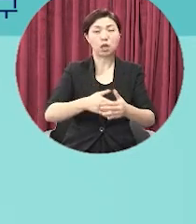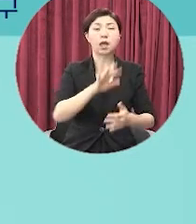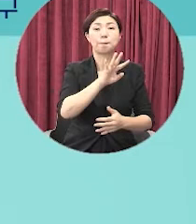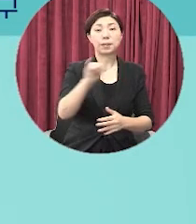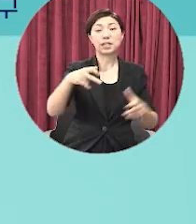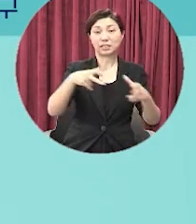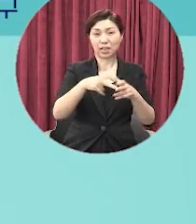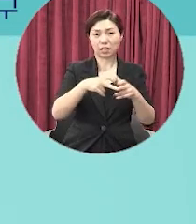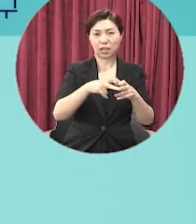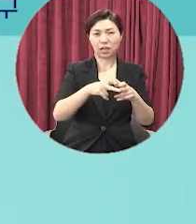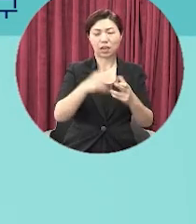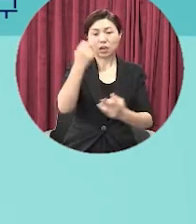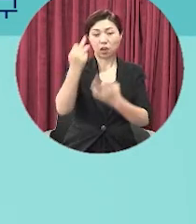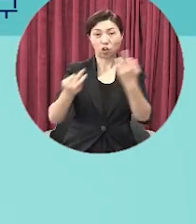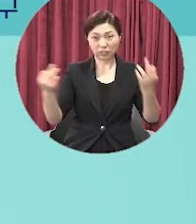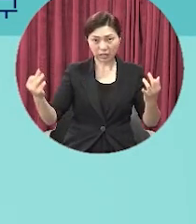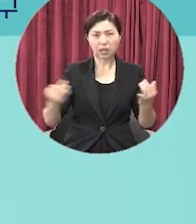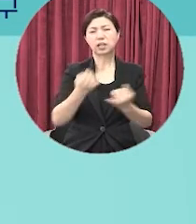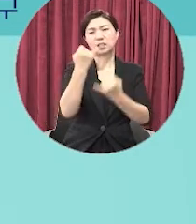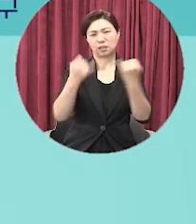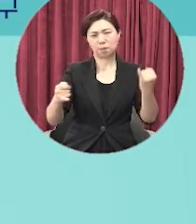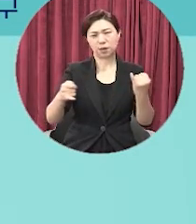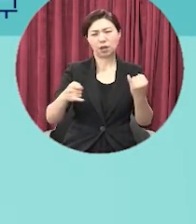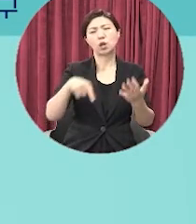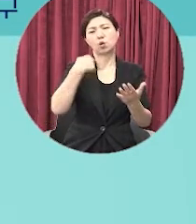운영한다고 또 c 그 해 볼 수 있겠습니다